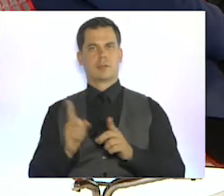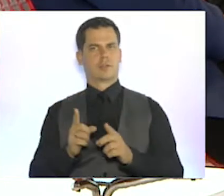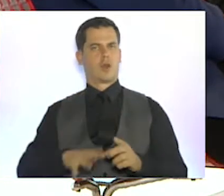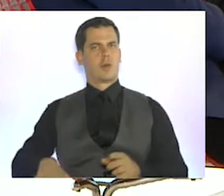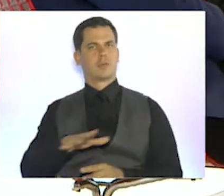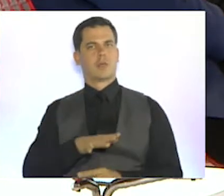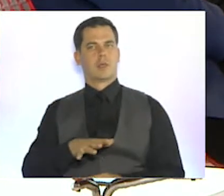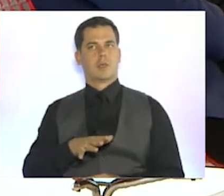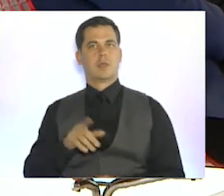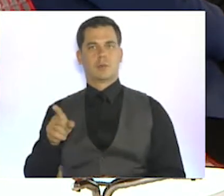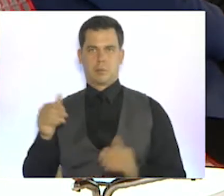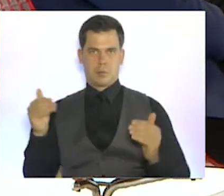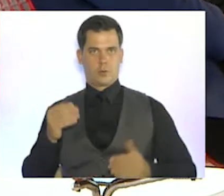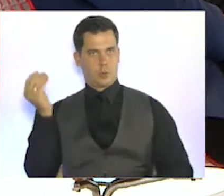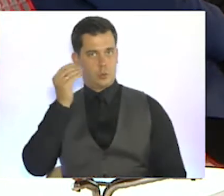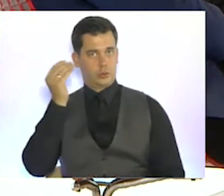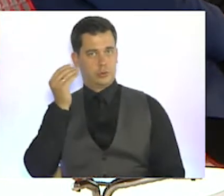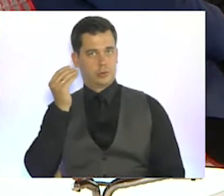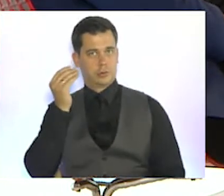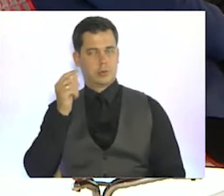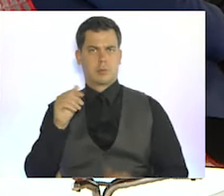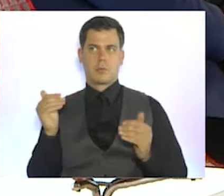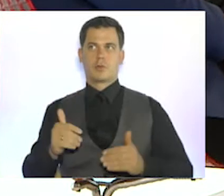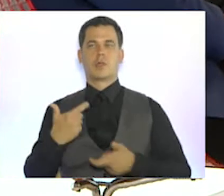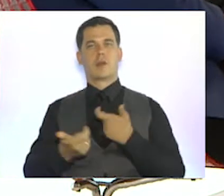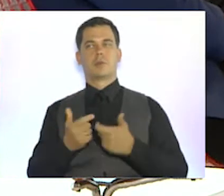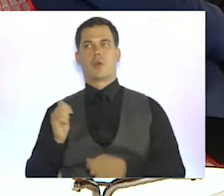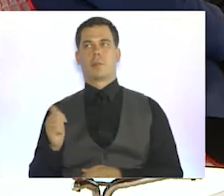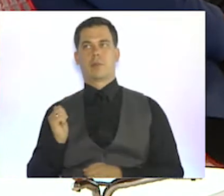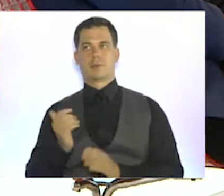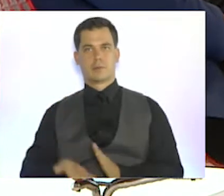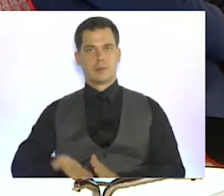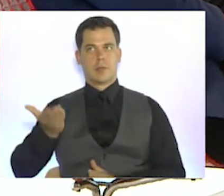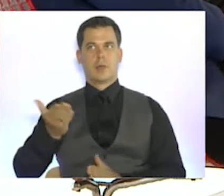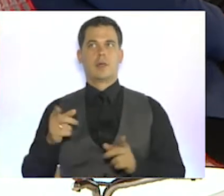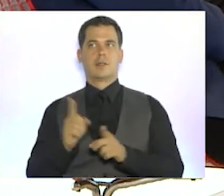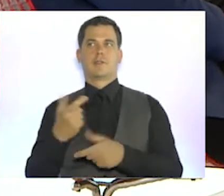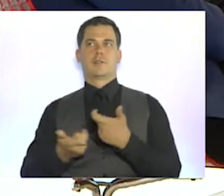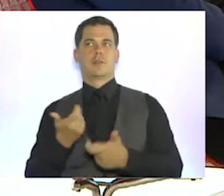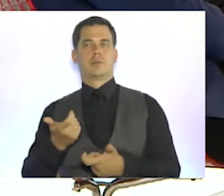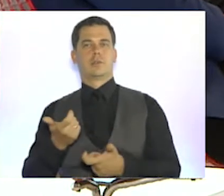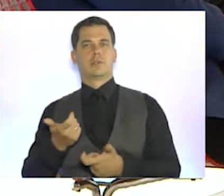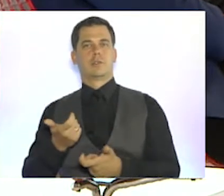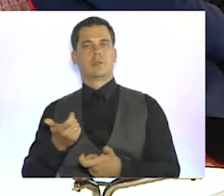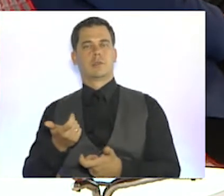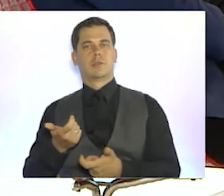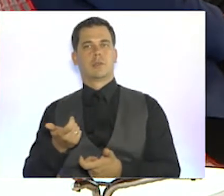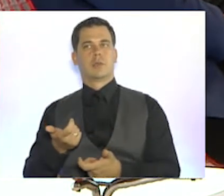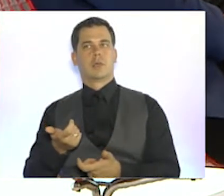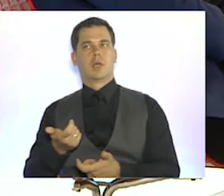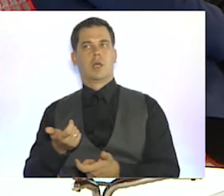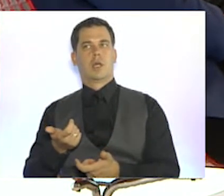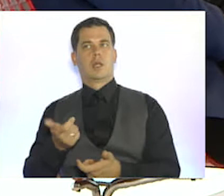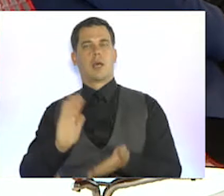w którym da się uczyć, to raz, da się kształtować kompetencje, to dwa, i da się grać w ten sposób, żeby ten